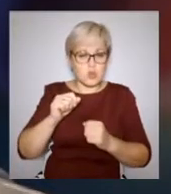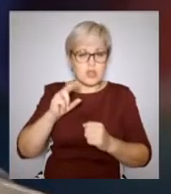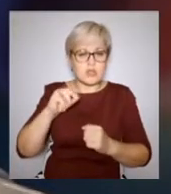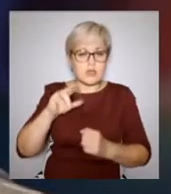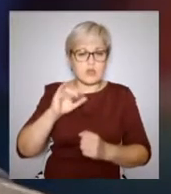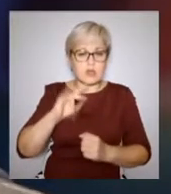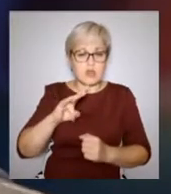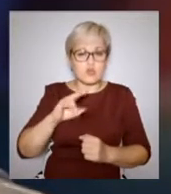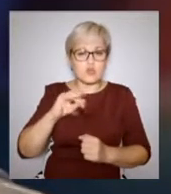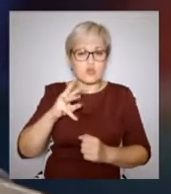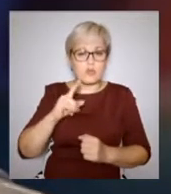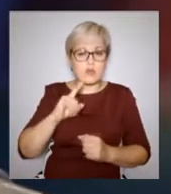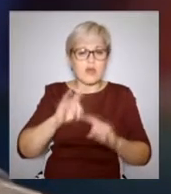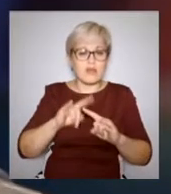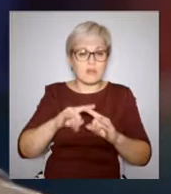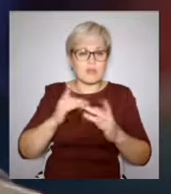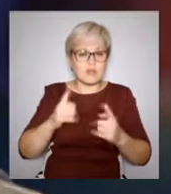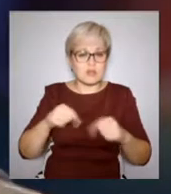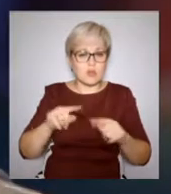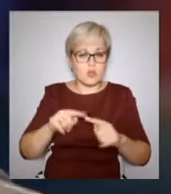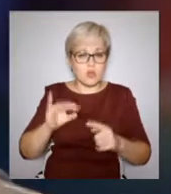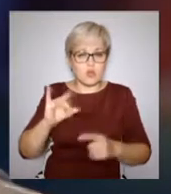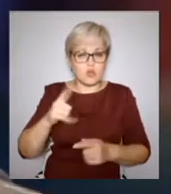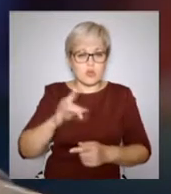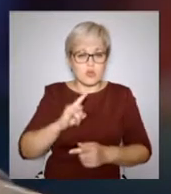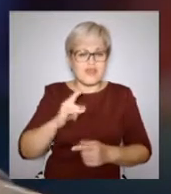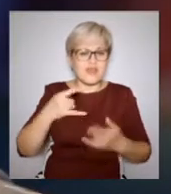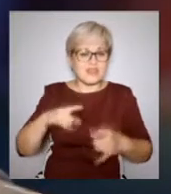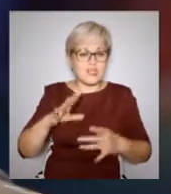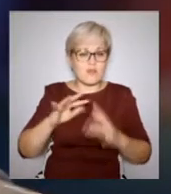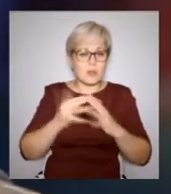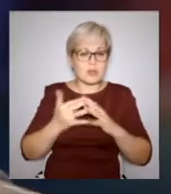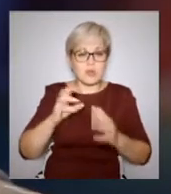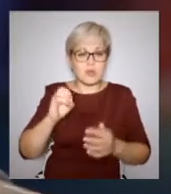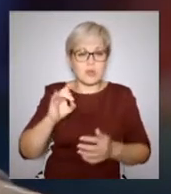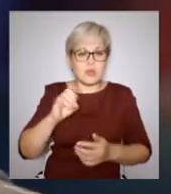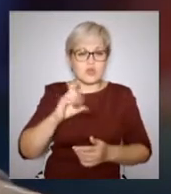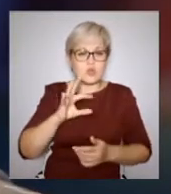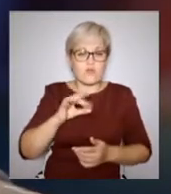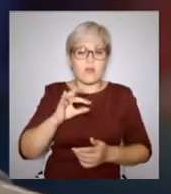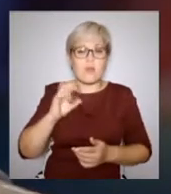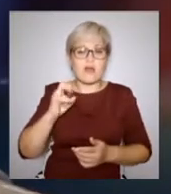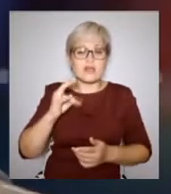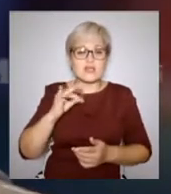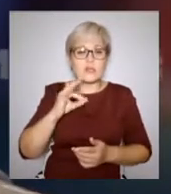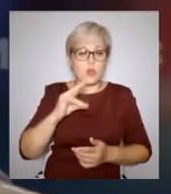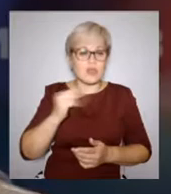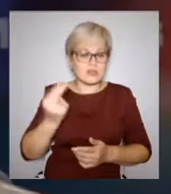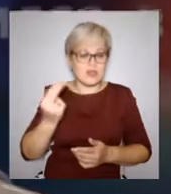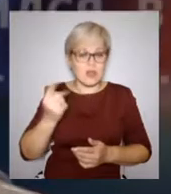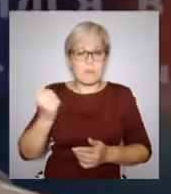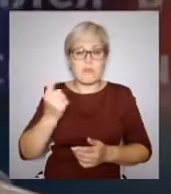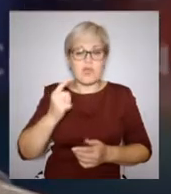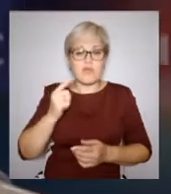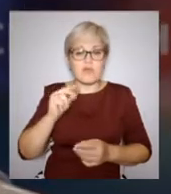российский боксер депутат думы ханты-мансийского автономного округа югры родился поселке березово манси по национальности